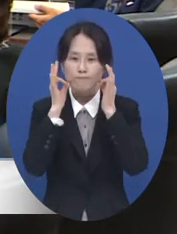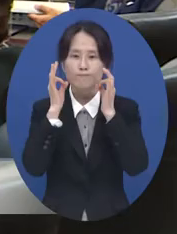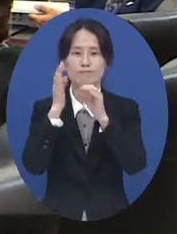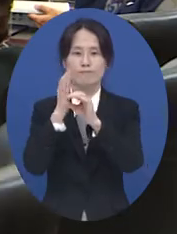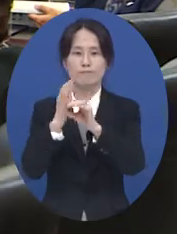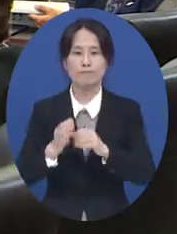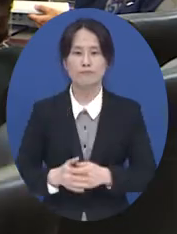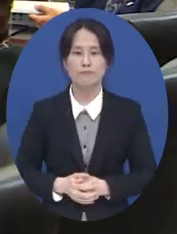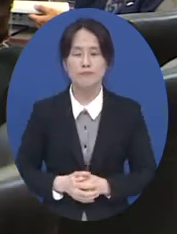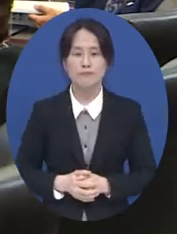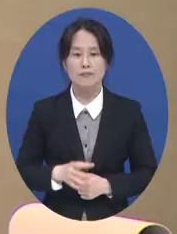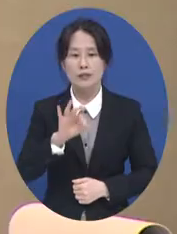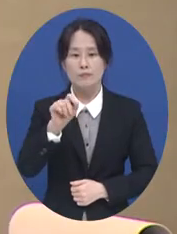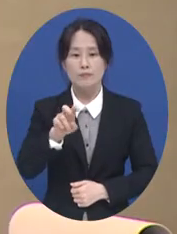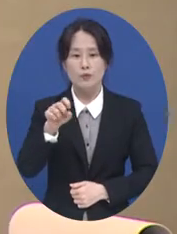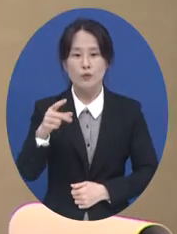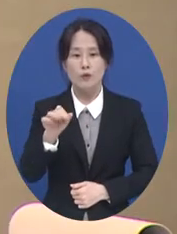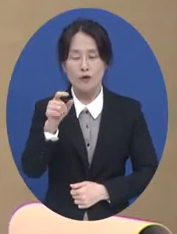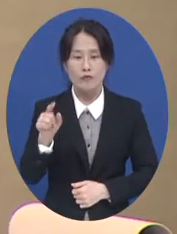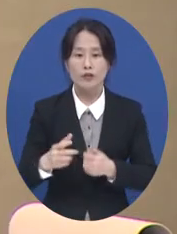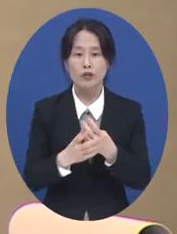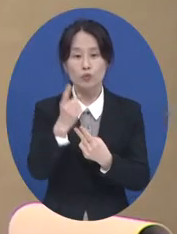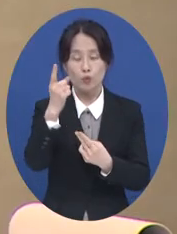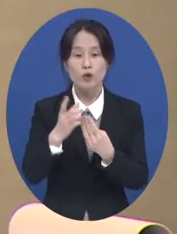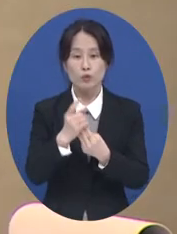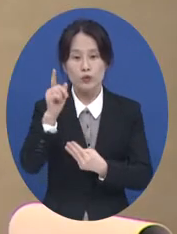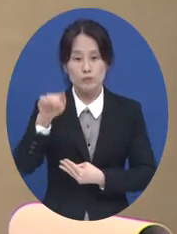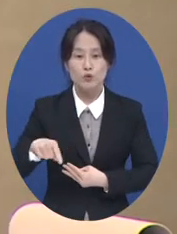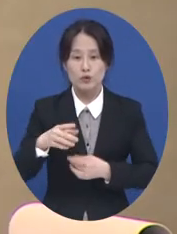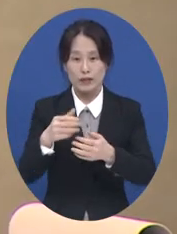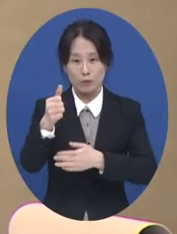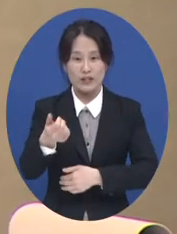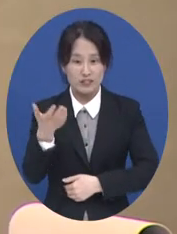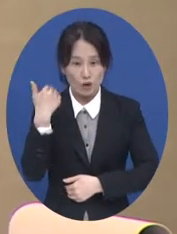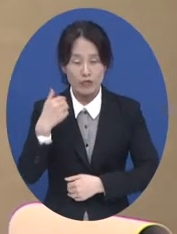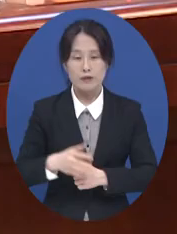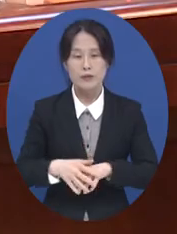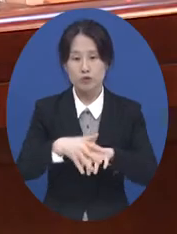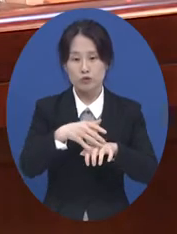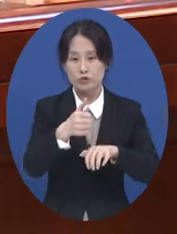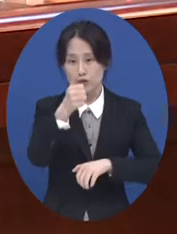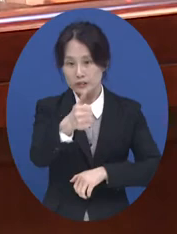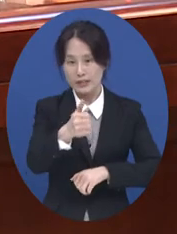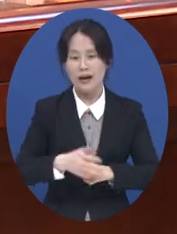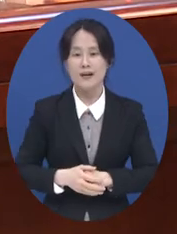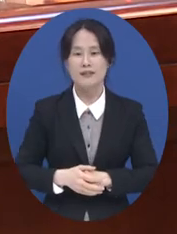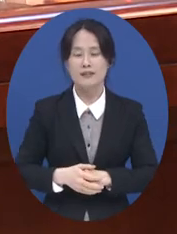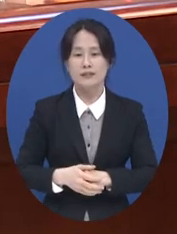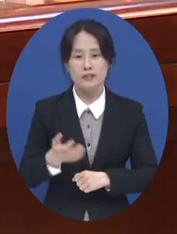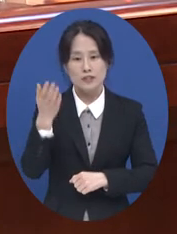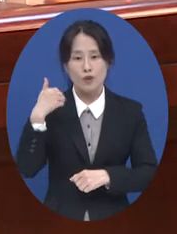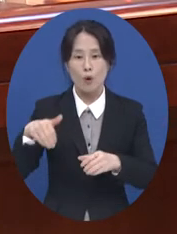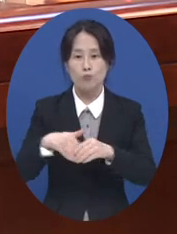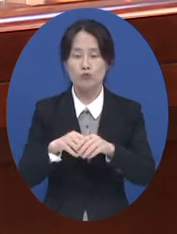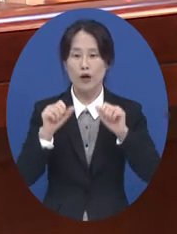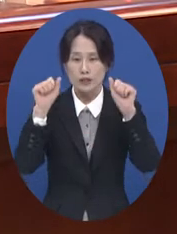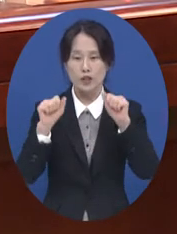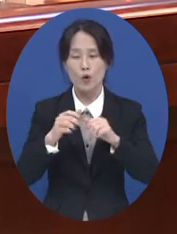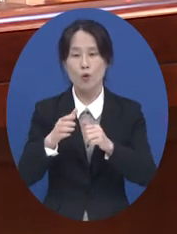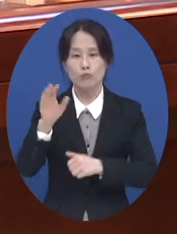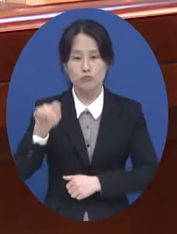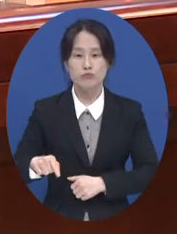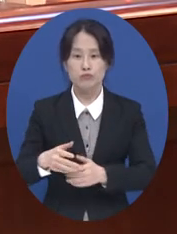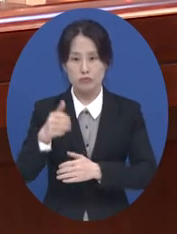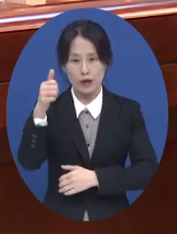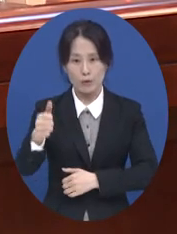박차를 가합니다 임동원 전 통일부 장관이 조직위원장을 김명곤 전 문화체육관광부 집회